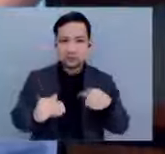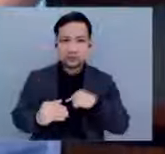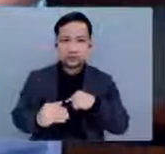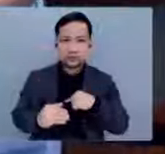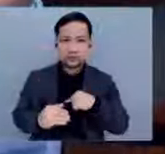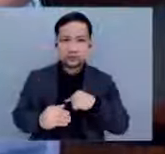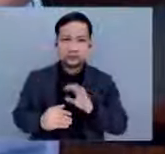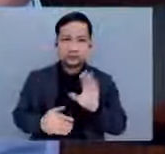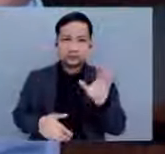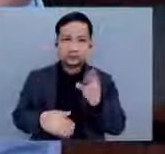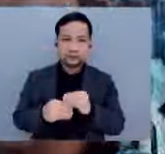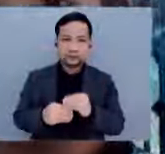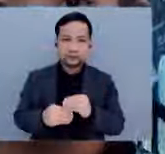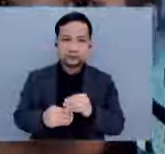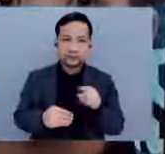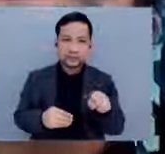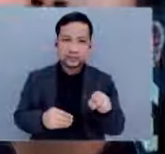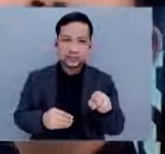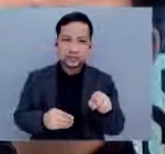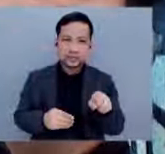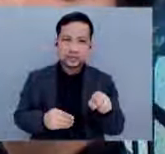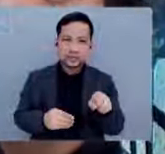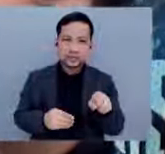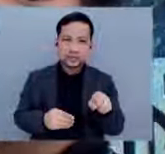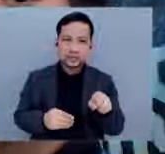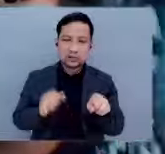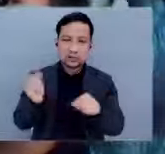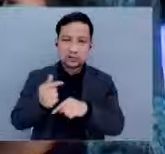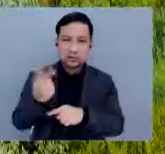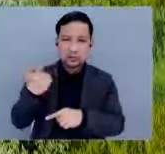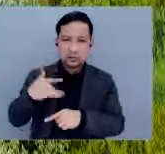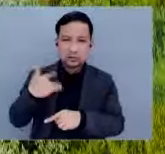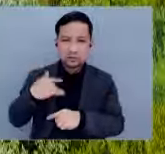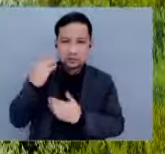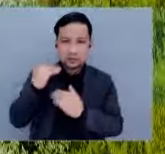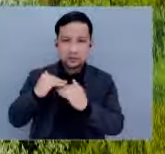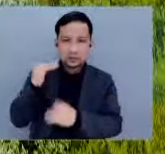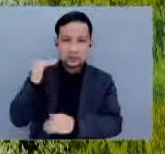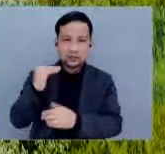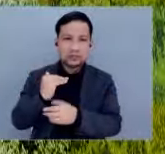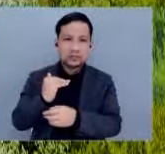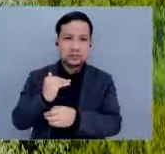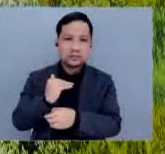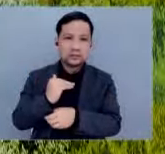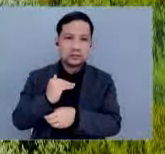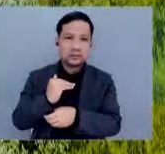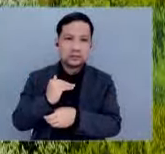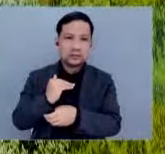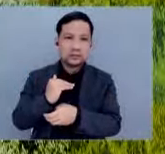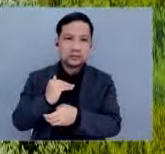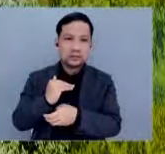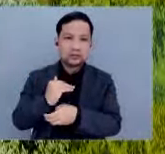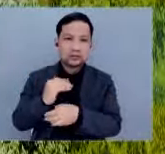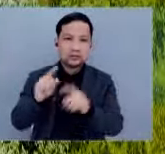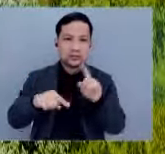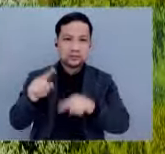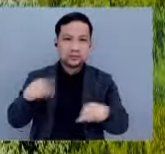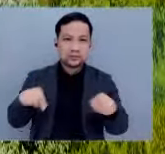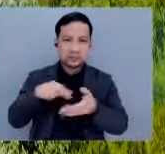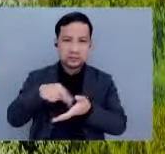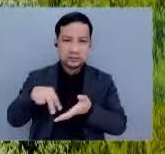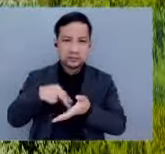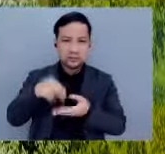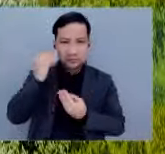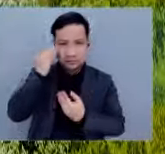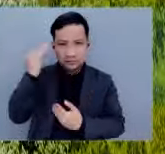sabihin ng all style ba? Yes po. Ang all style po, marami po itong uri po ng sayaw. Pag sinabi pong all style, ibig